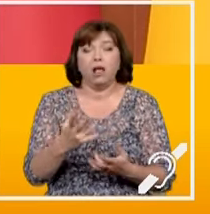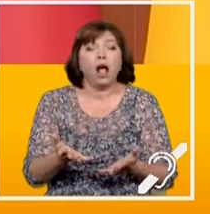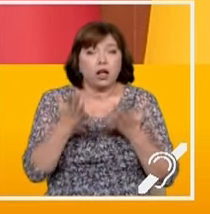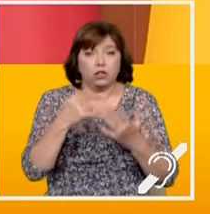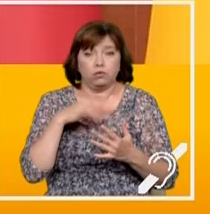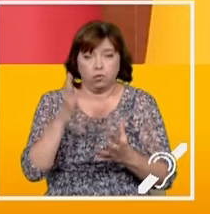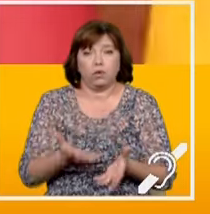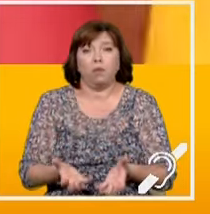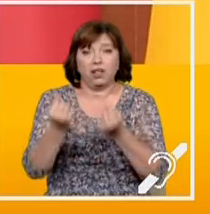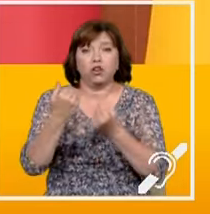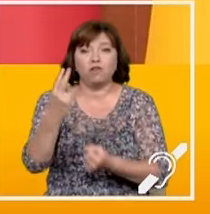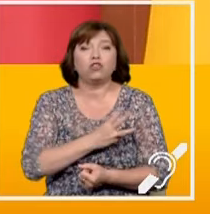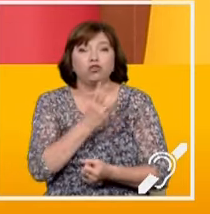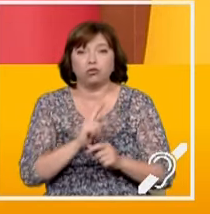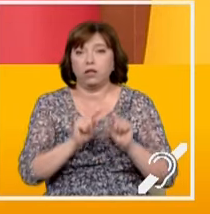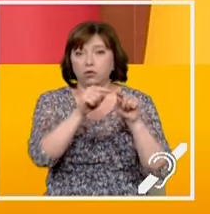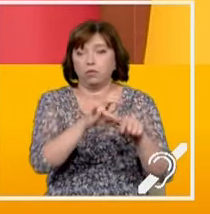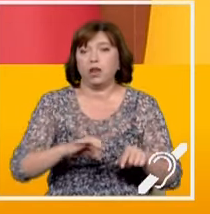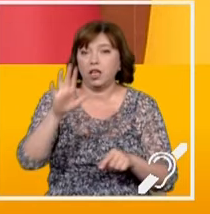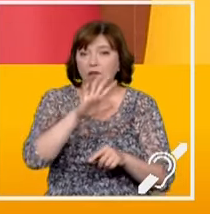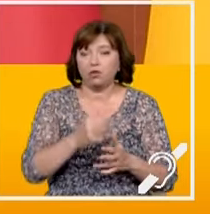această cale europeană, extinderea